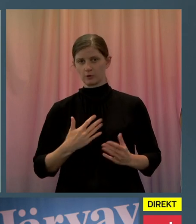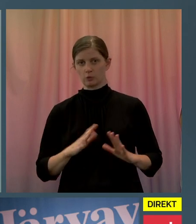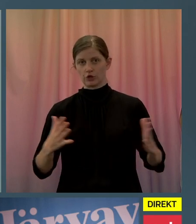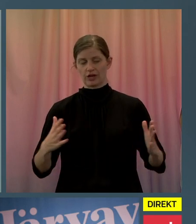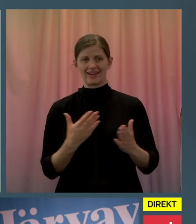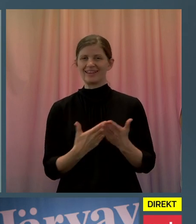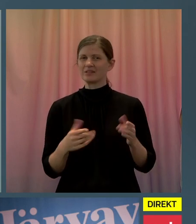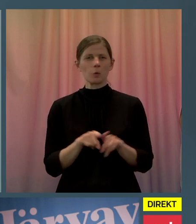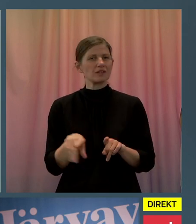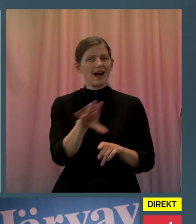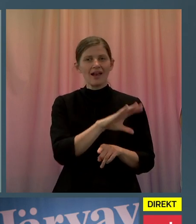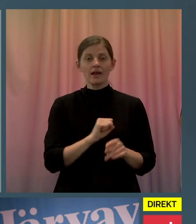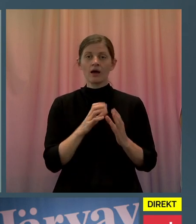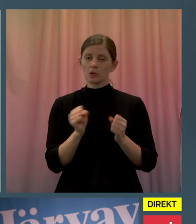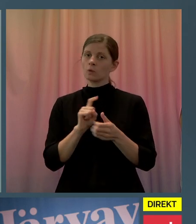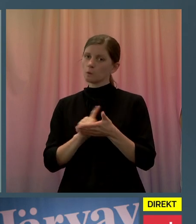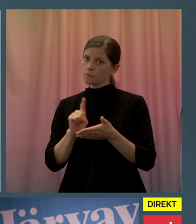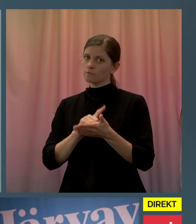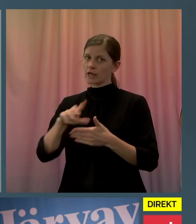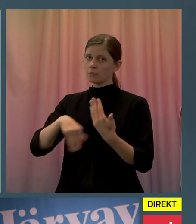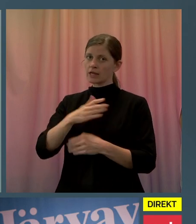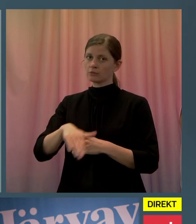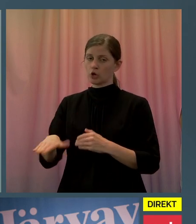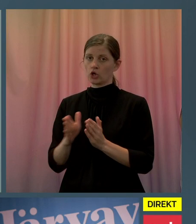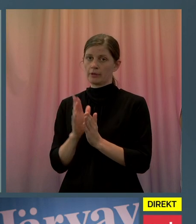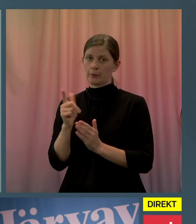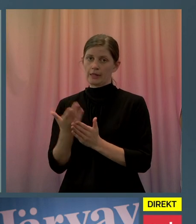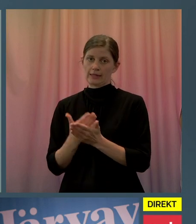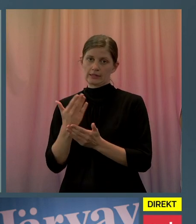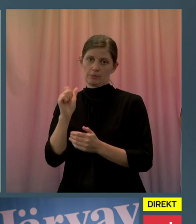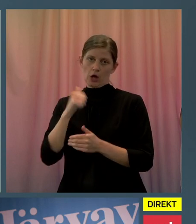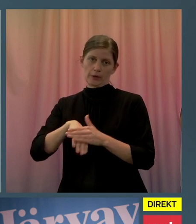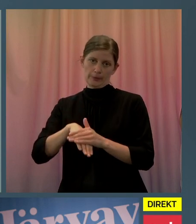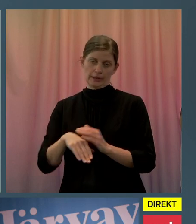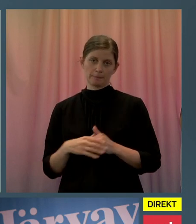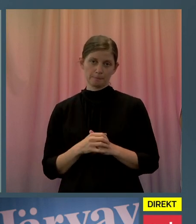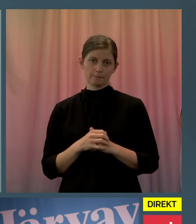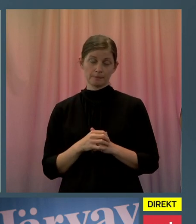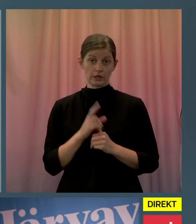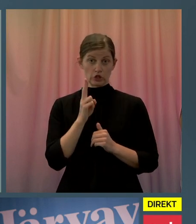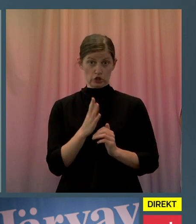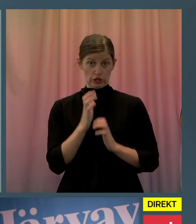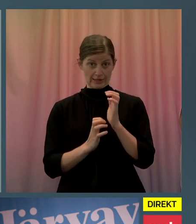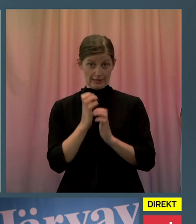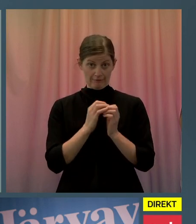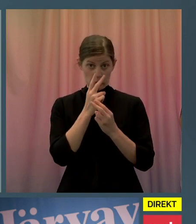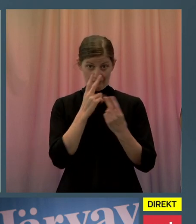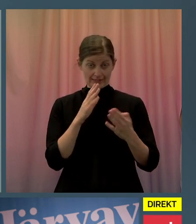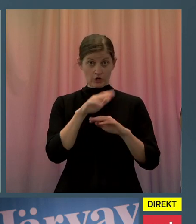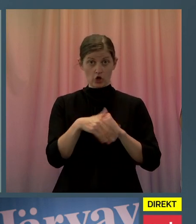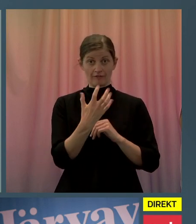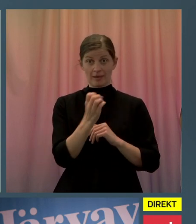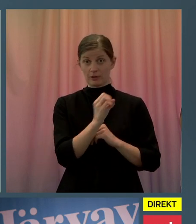Inte för alla, men ofta för barn med utländsk bakgrund. Nya siffror visar att över hälften av